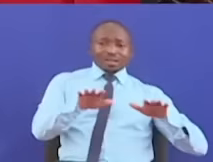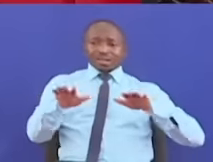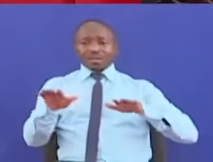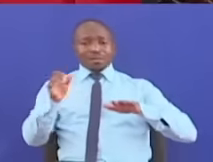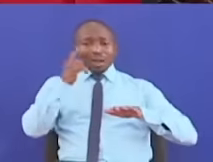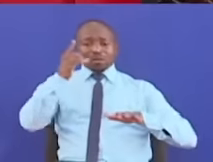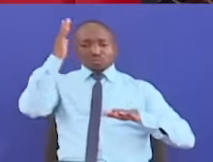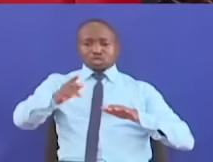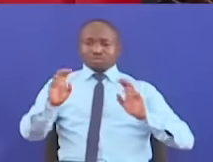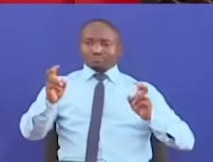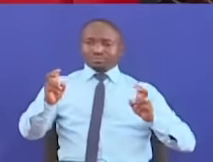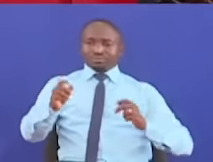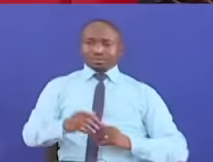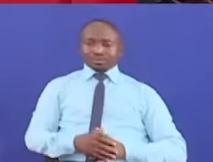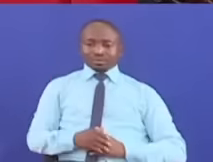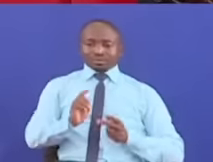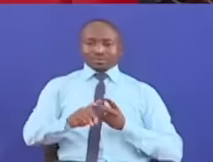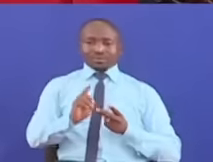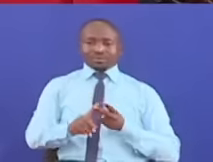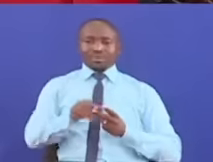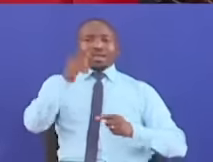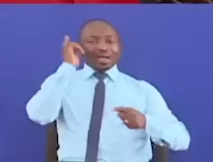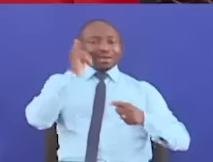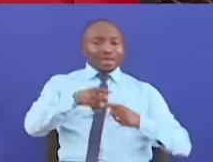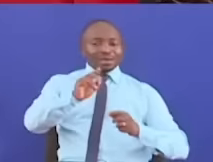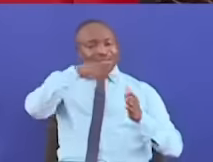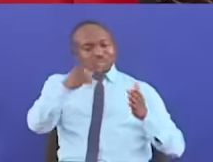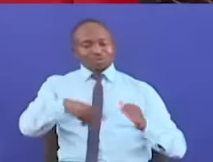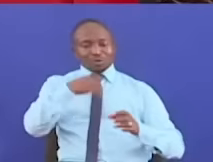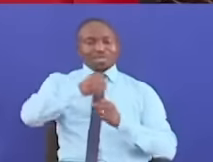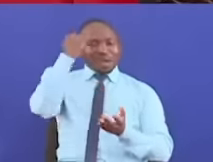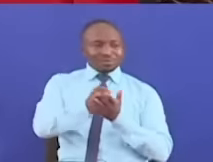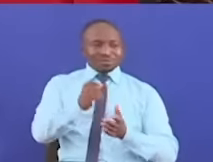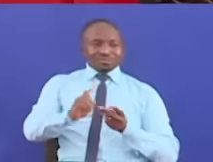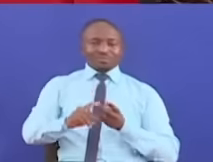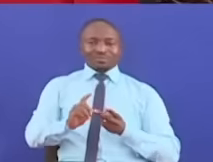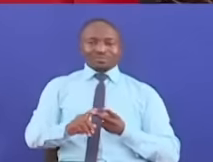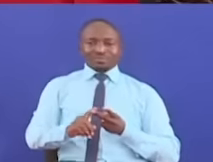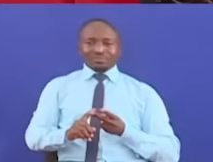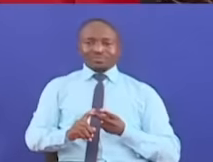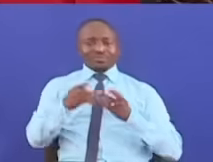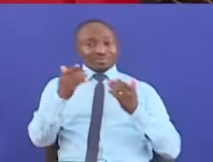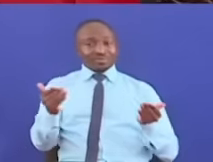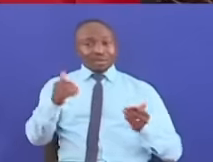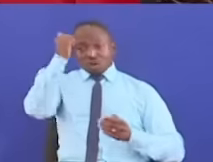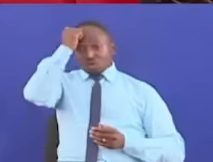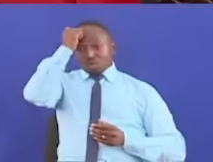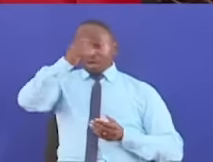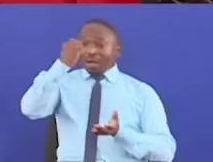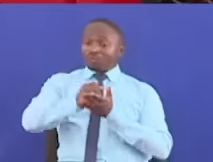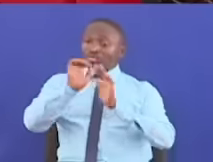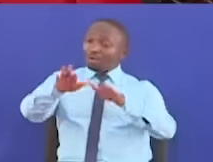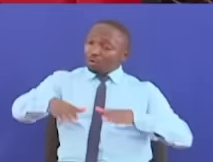mwi wa kun kuuu nyy mko kwenye hatari Ya kuf maam muzi MN kumbh had yeni Ya ccm MN